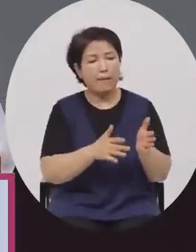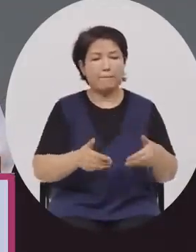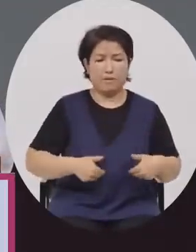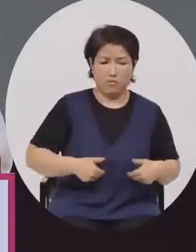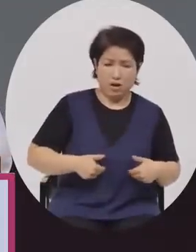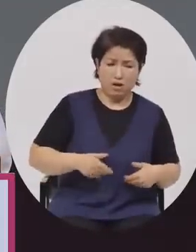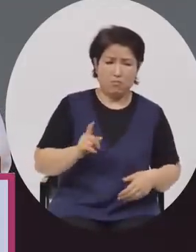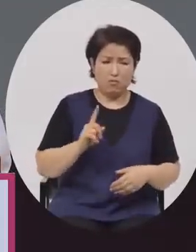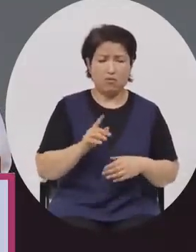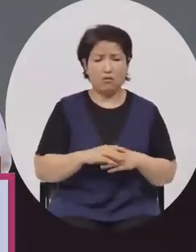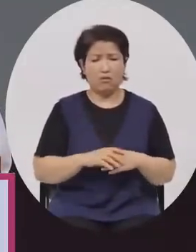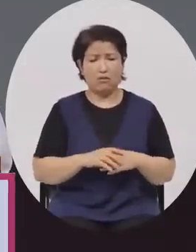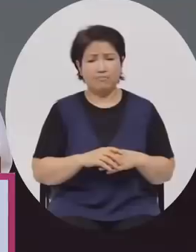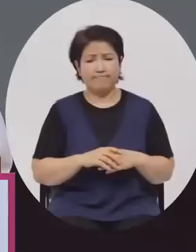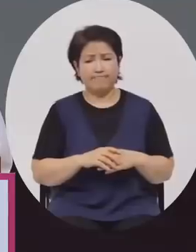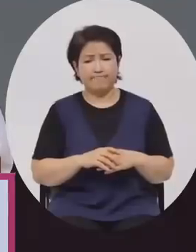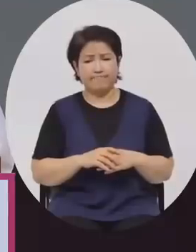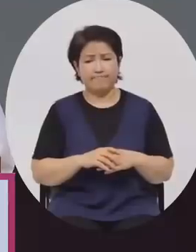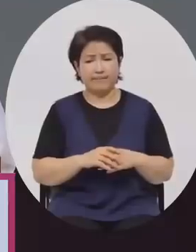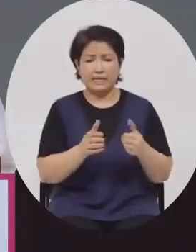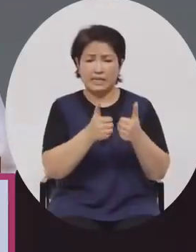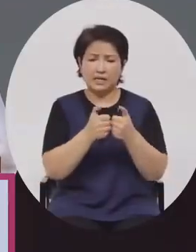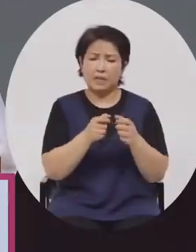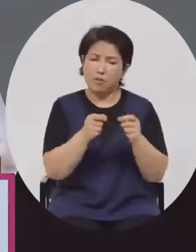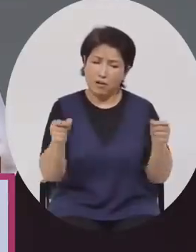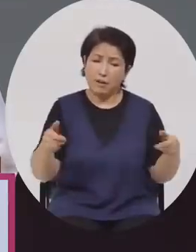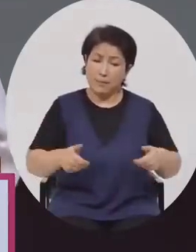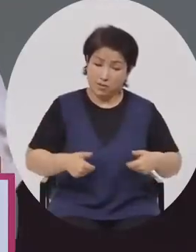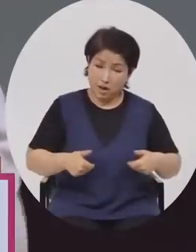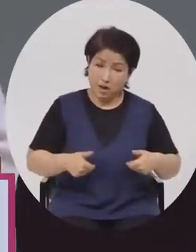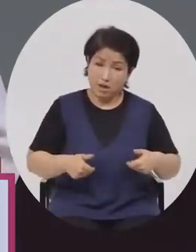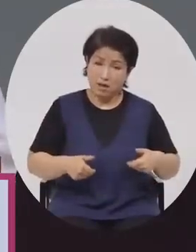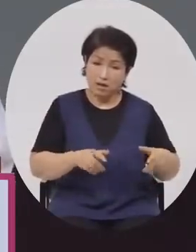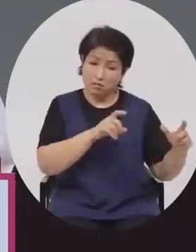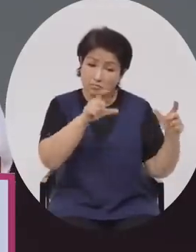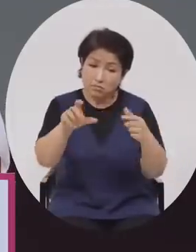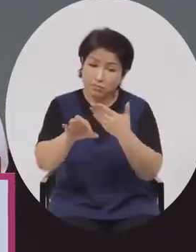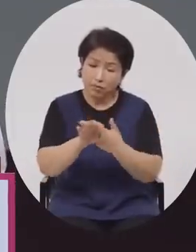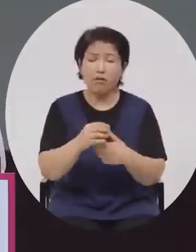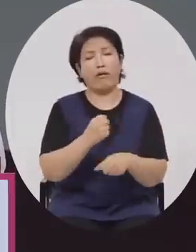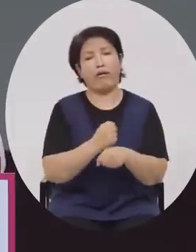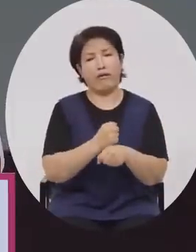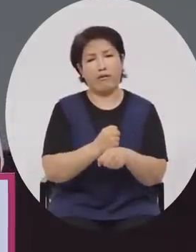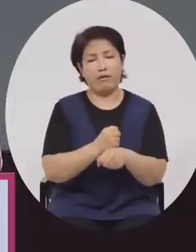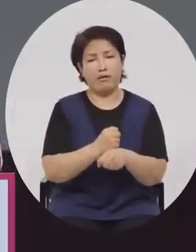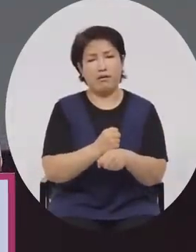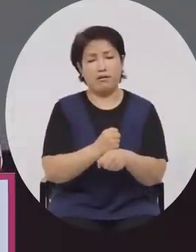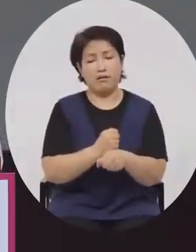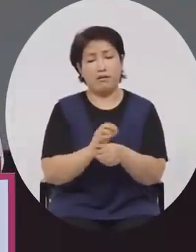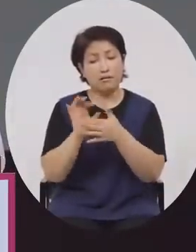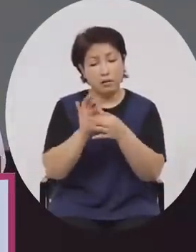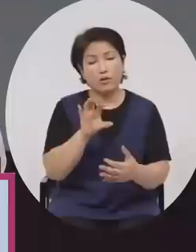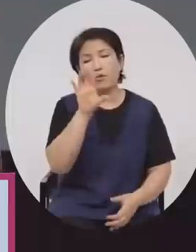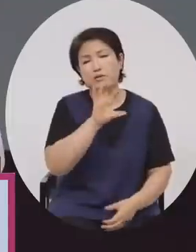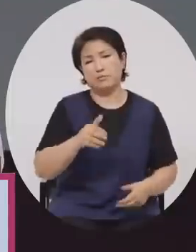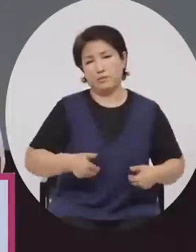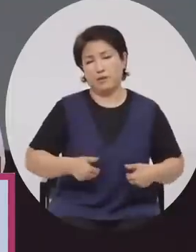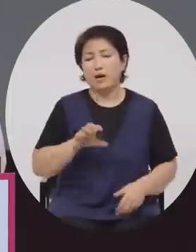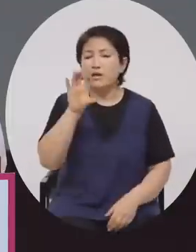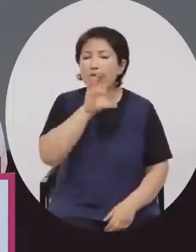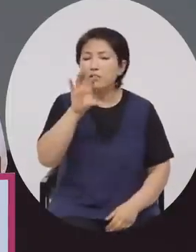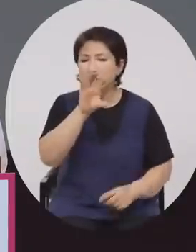먹어야 되거나 조금 좀 상담을 해야 된다 하면 조금 하면서 연습을 해야 돼. 일단